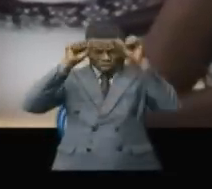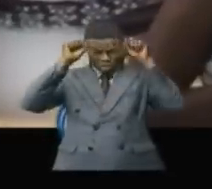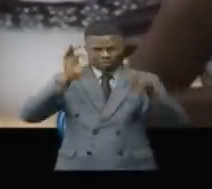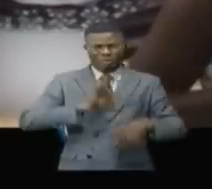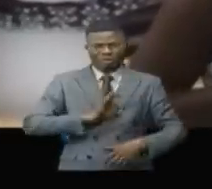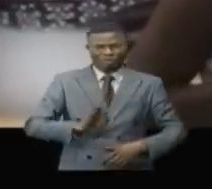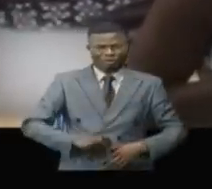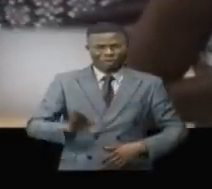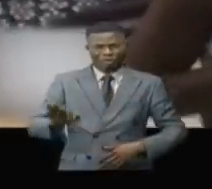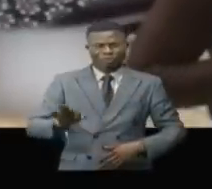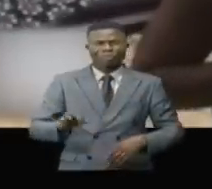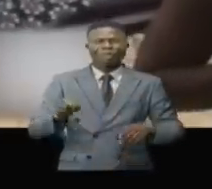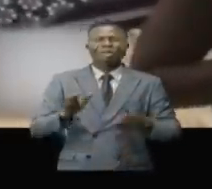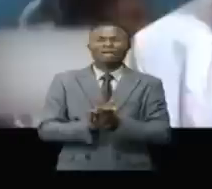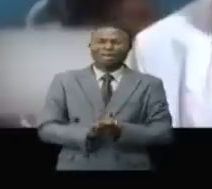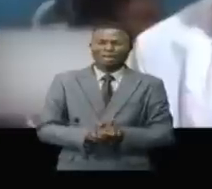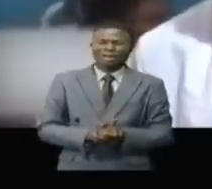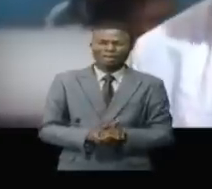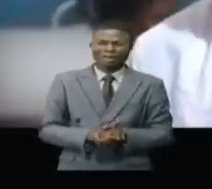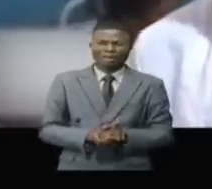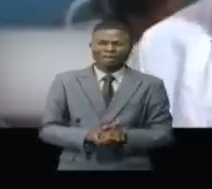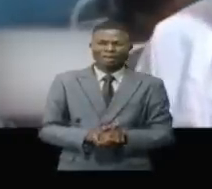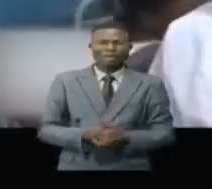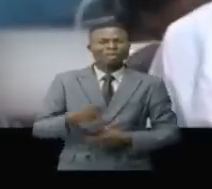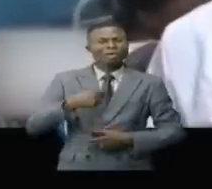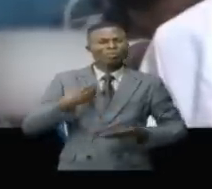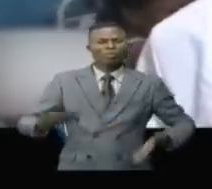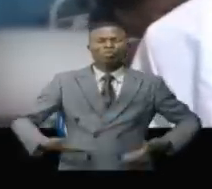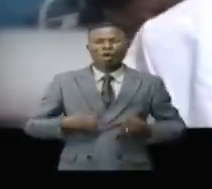au chef de l'État Fachi Béton.